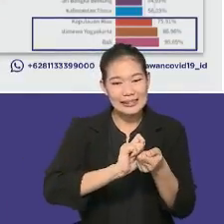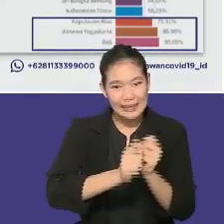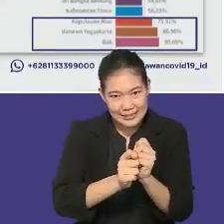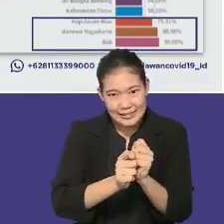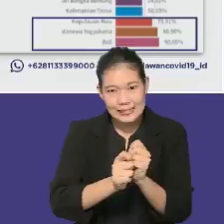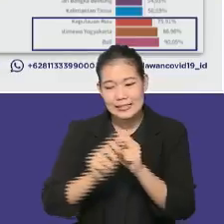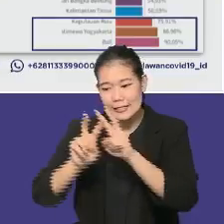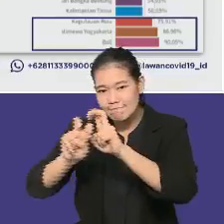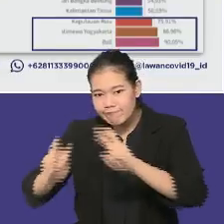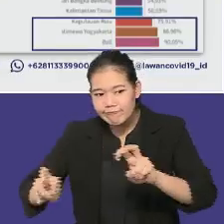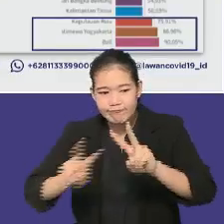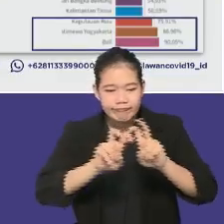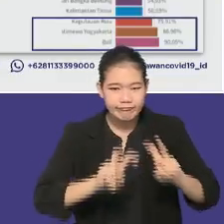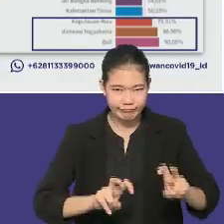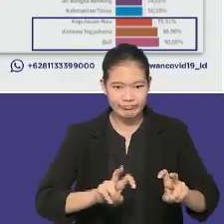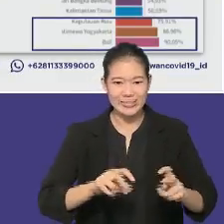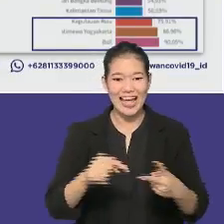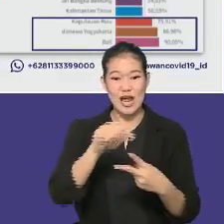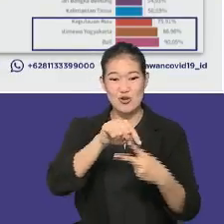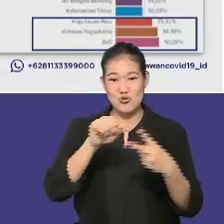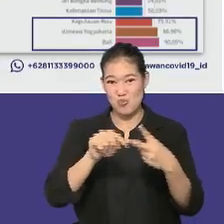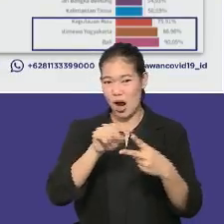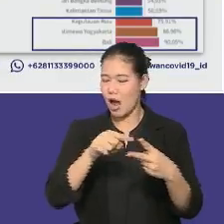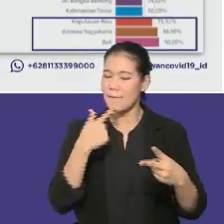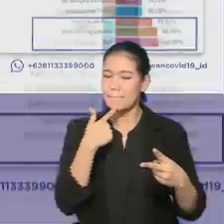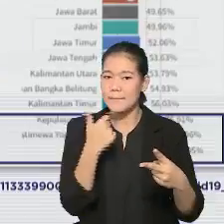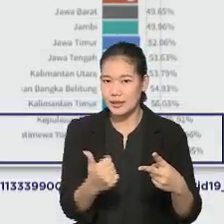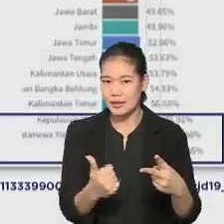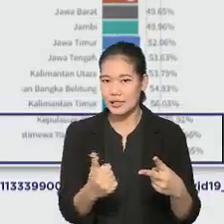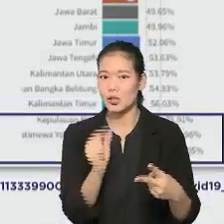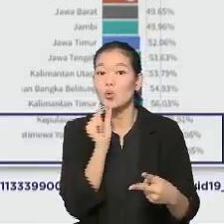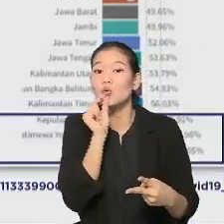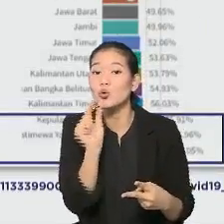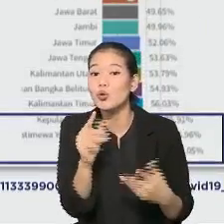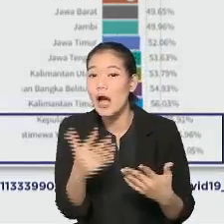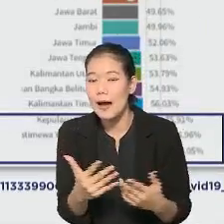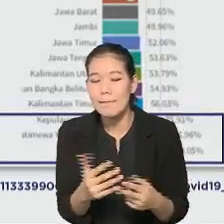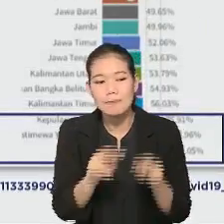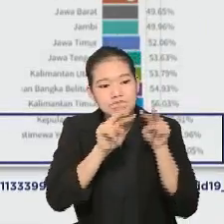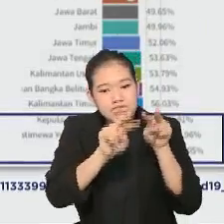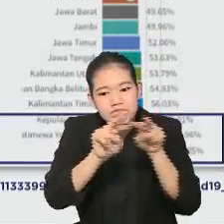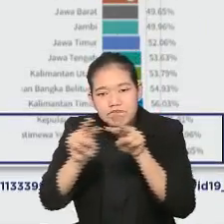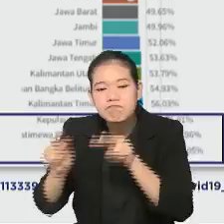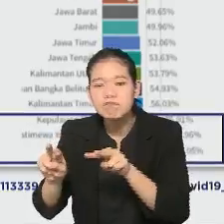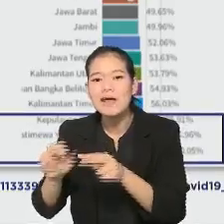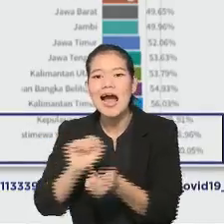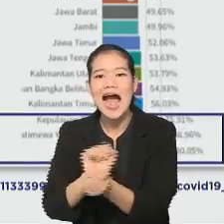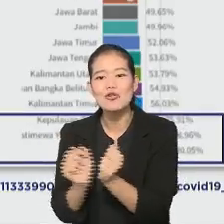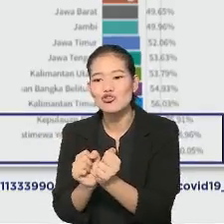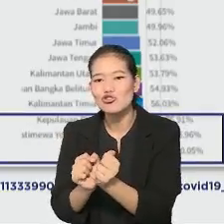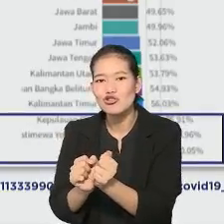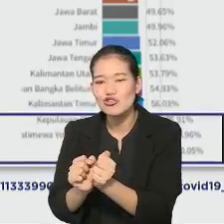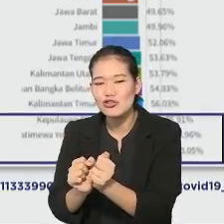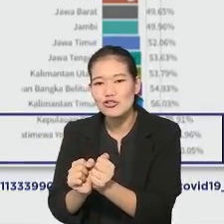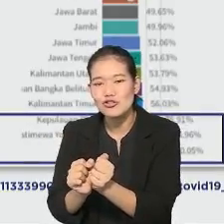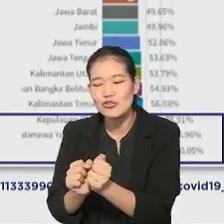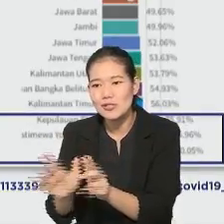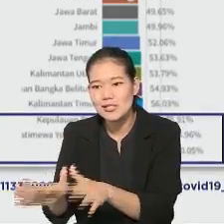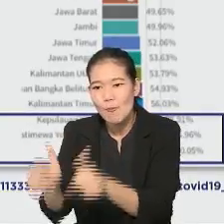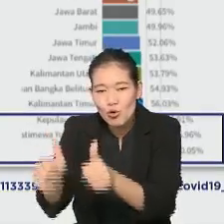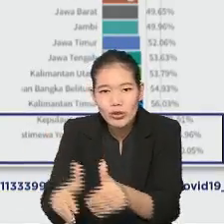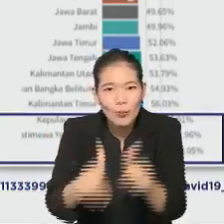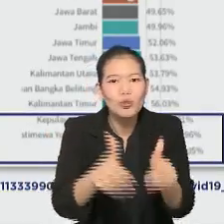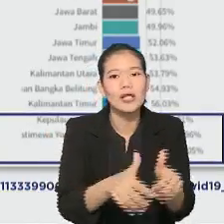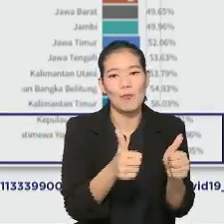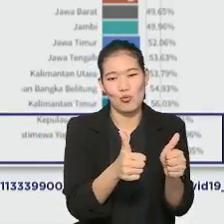tracing. Testing dan tracing adalah kunci kita dalam mendeteksi kasus lebih masif lagi. Pendeteksian